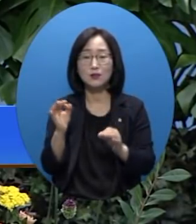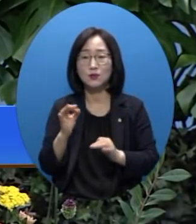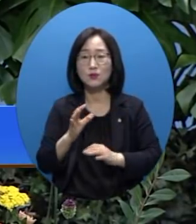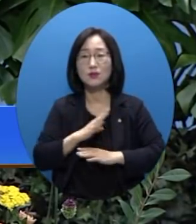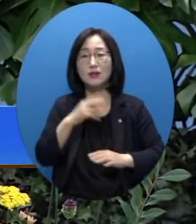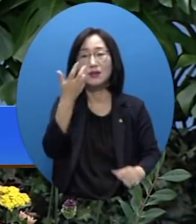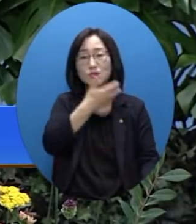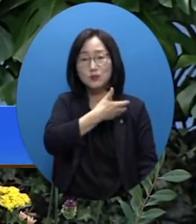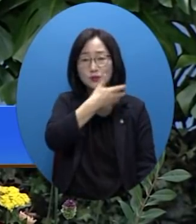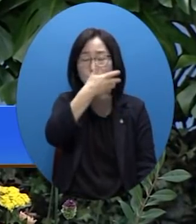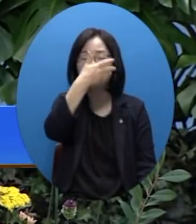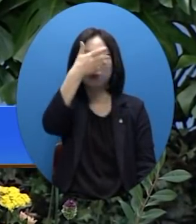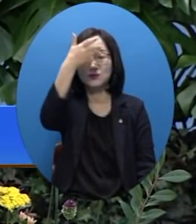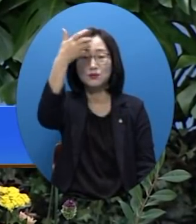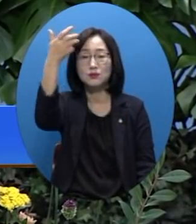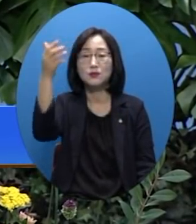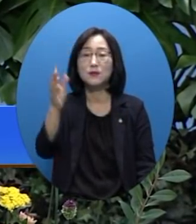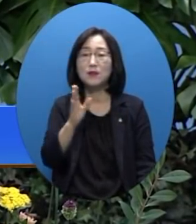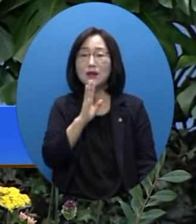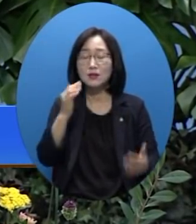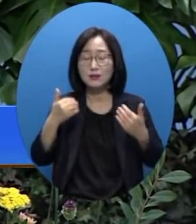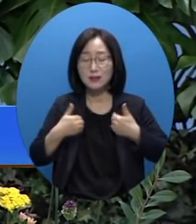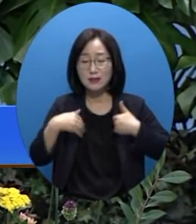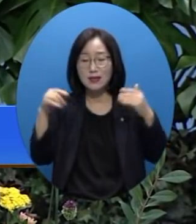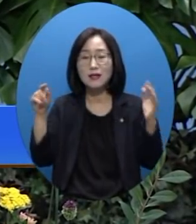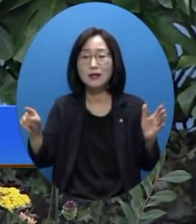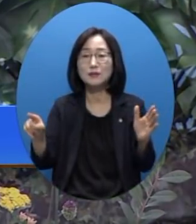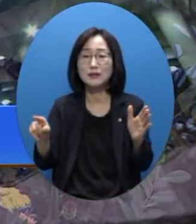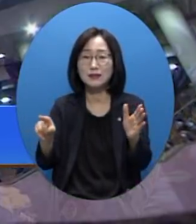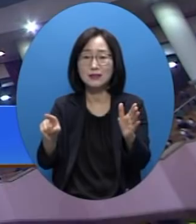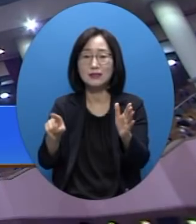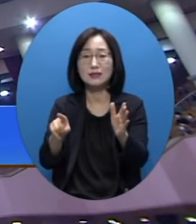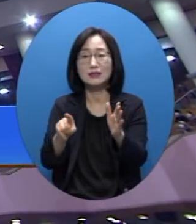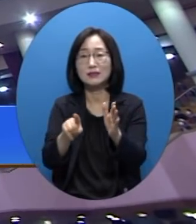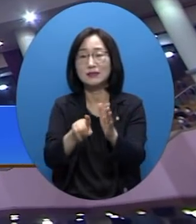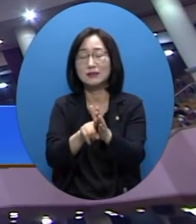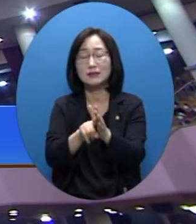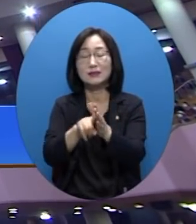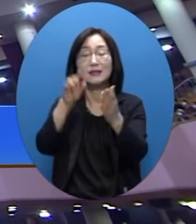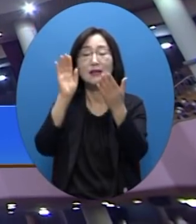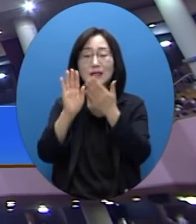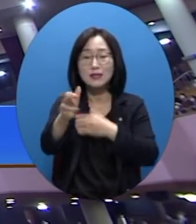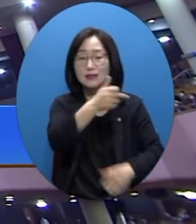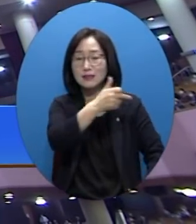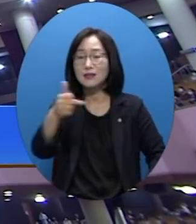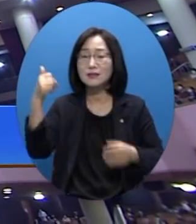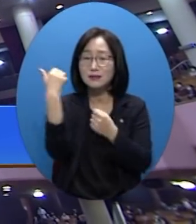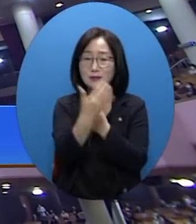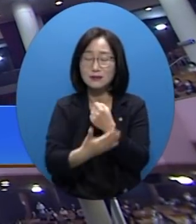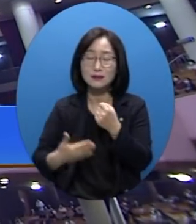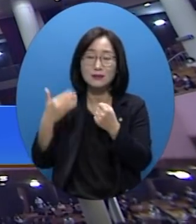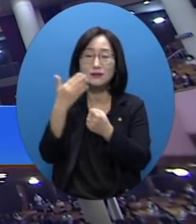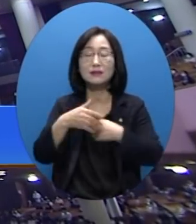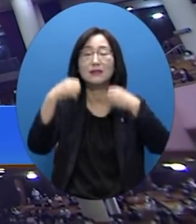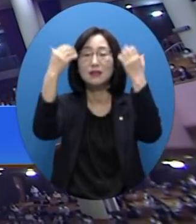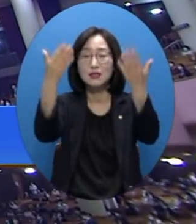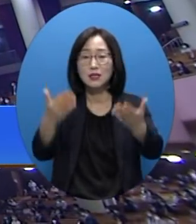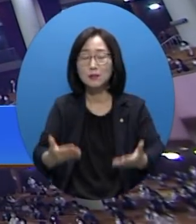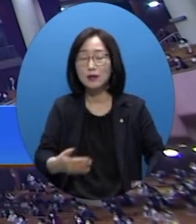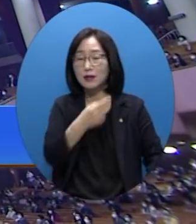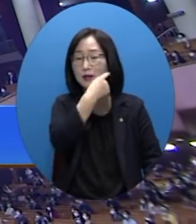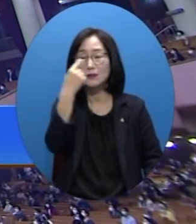나의 놀라운 꿈 정녕함 있기는 장차 큰